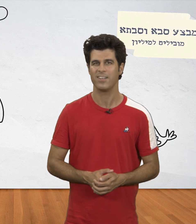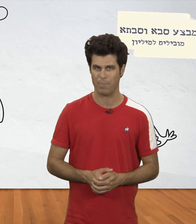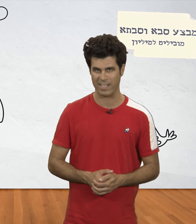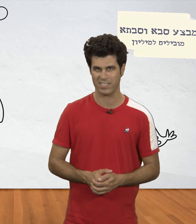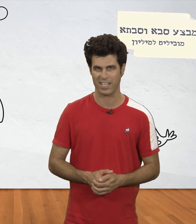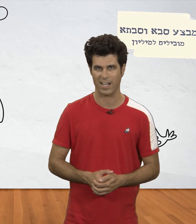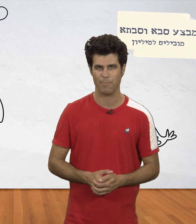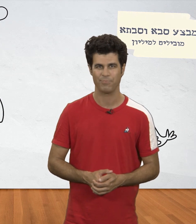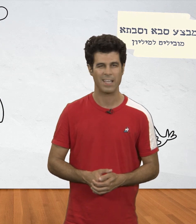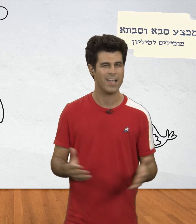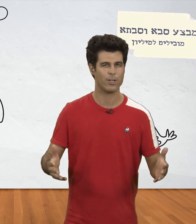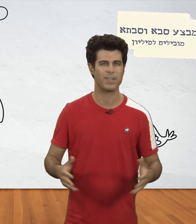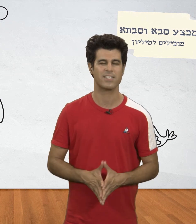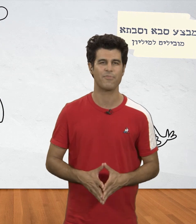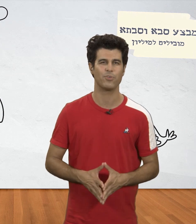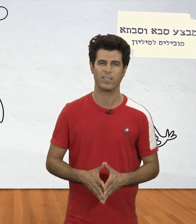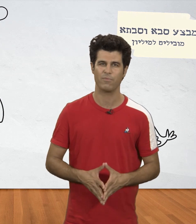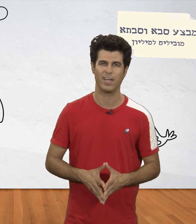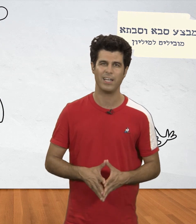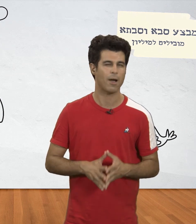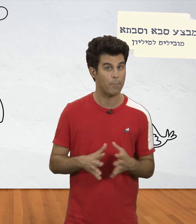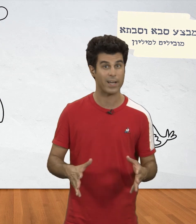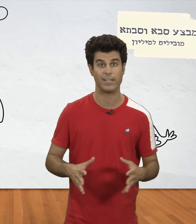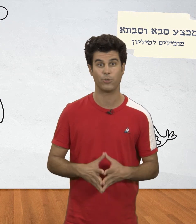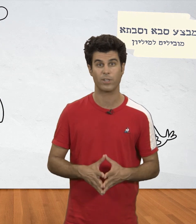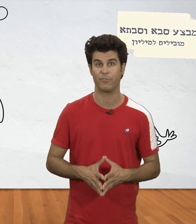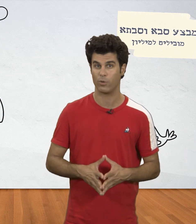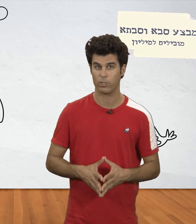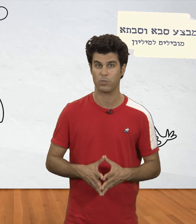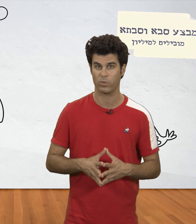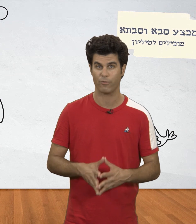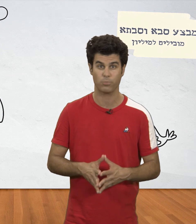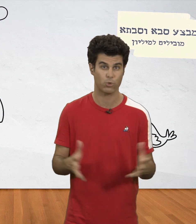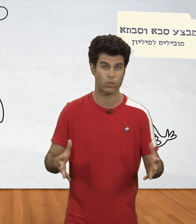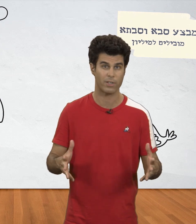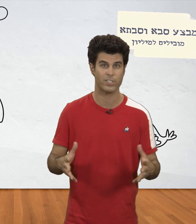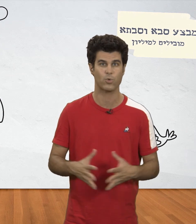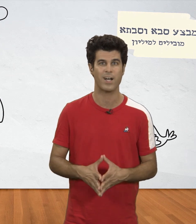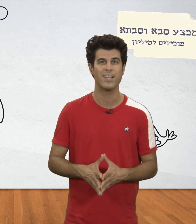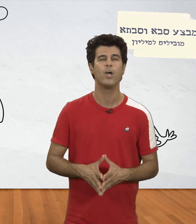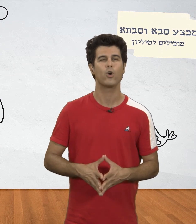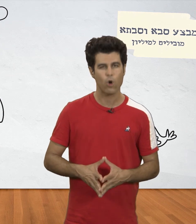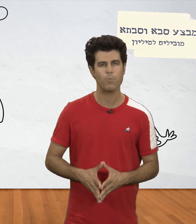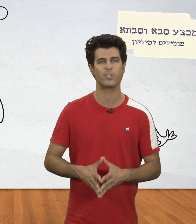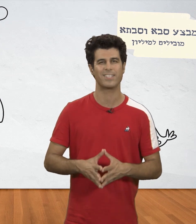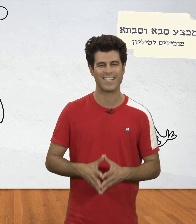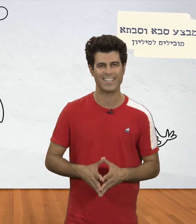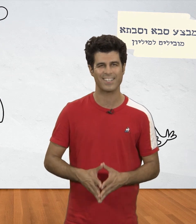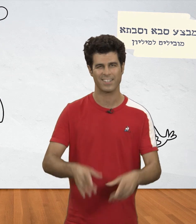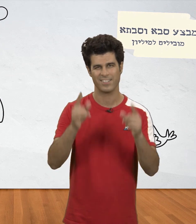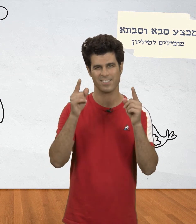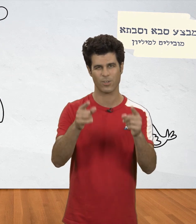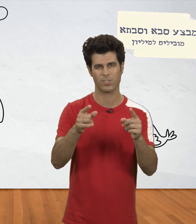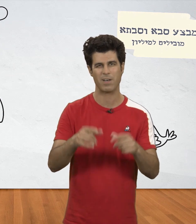סבתא באינסטגרם. היום נחשפנו אתם ואני להרבה רעיונות לפעילויות משותפות פשוטות לביצוע. כל מה